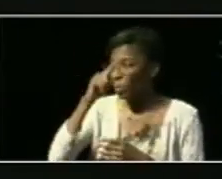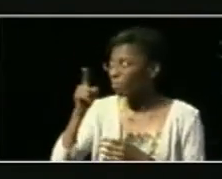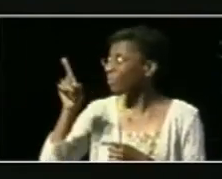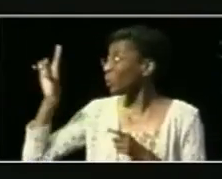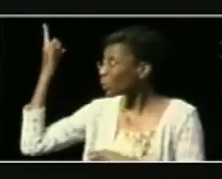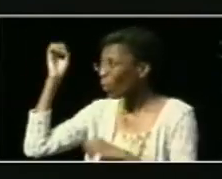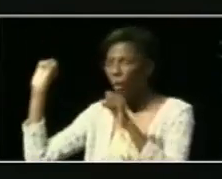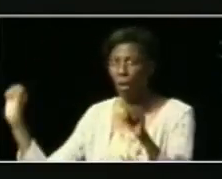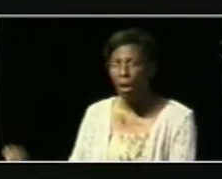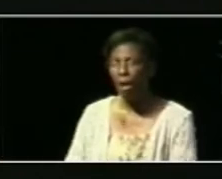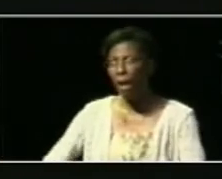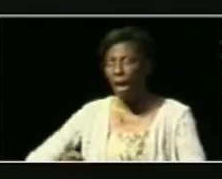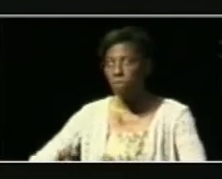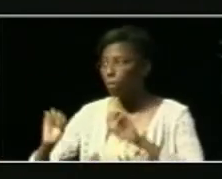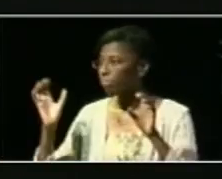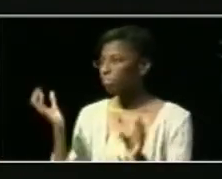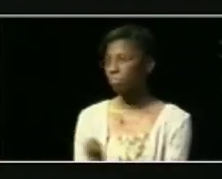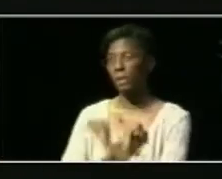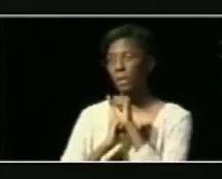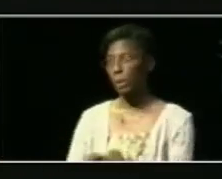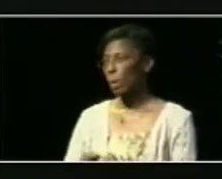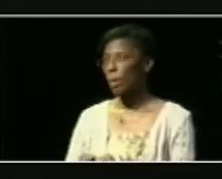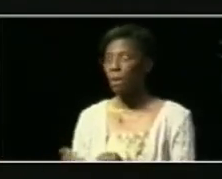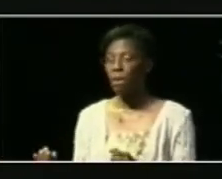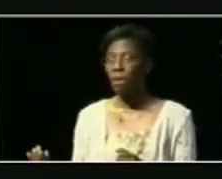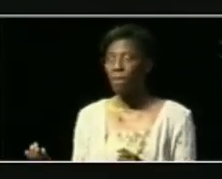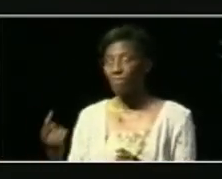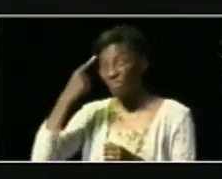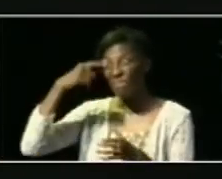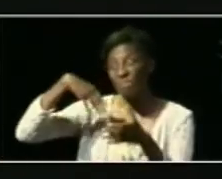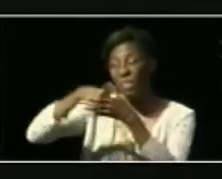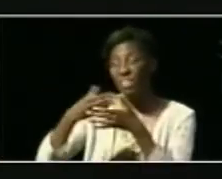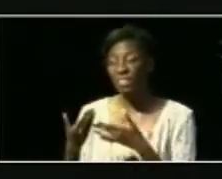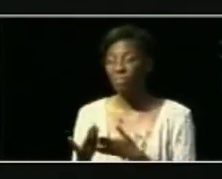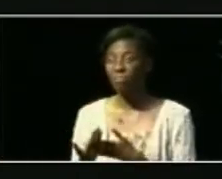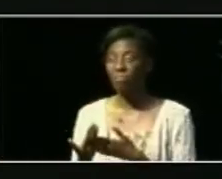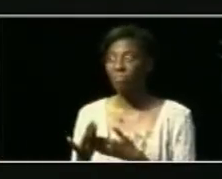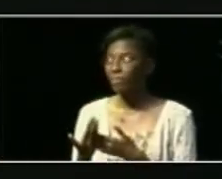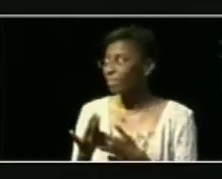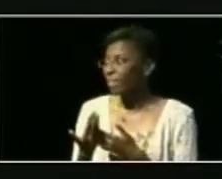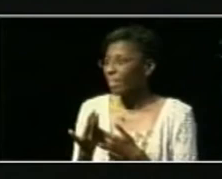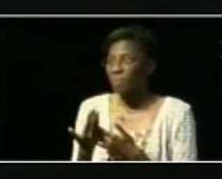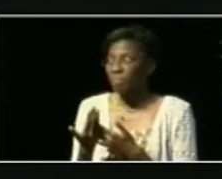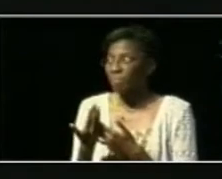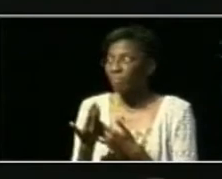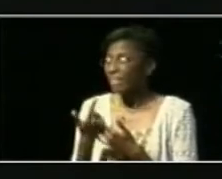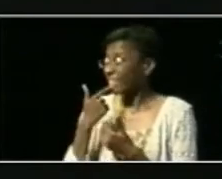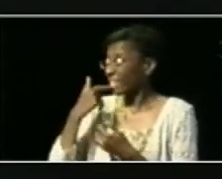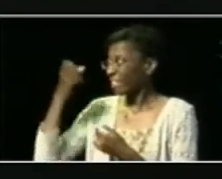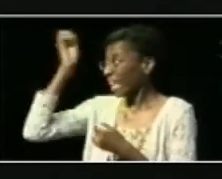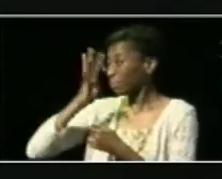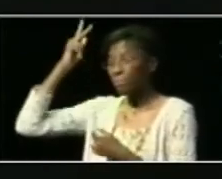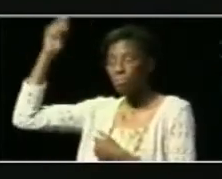va mettre en place bientôt, and the outpouring of the Holy Spirit, dans le fait de recevoir le Saint-Esprit, in the latter